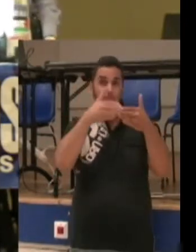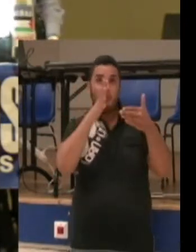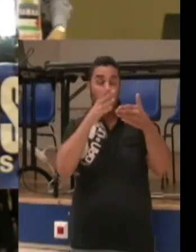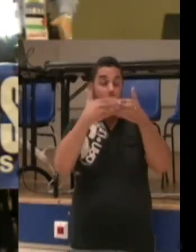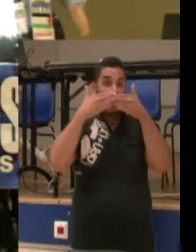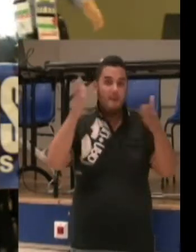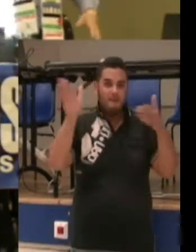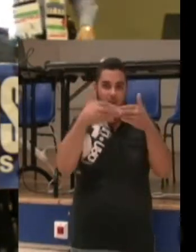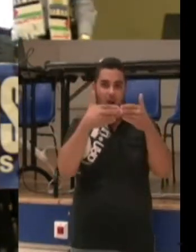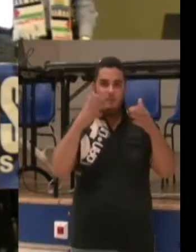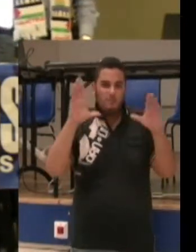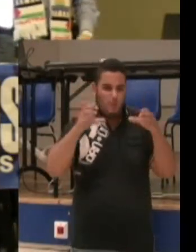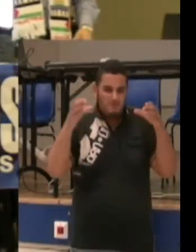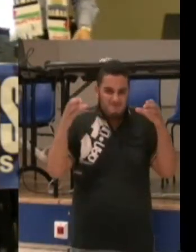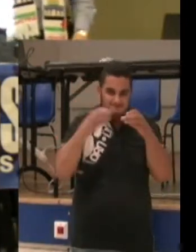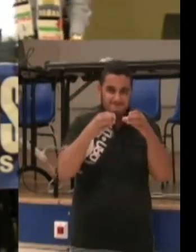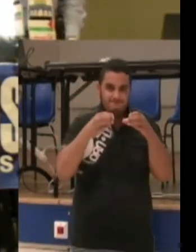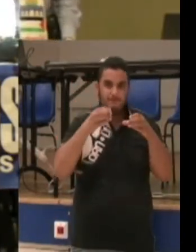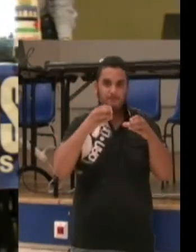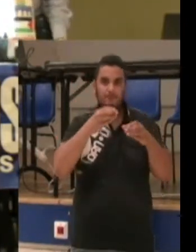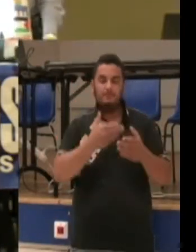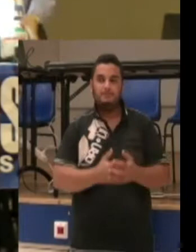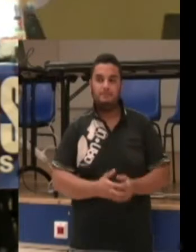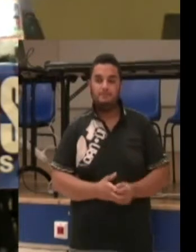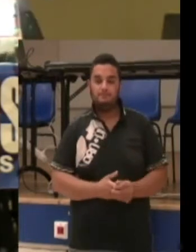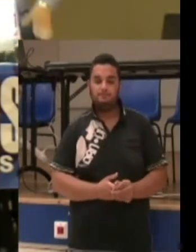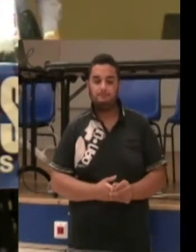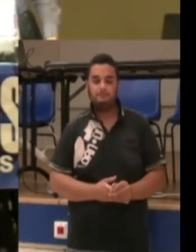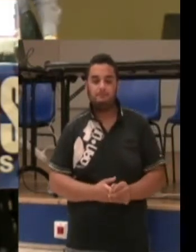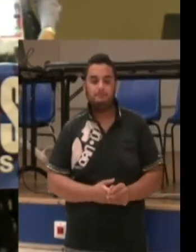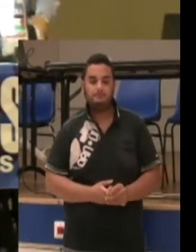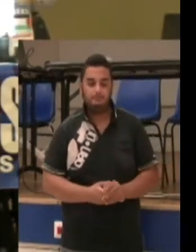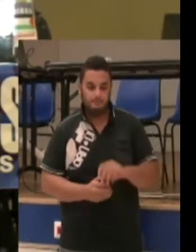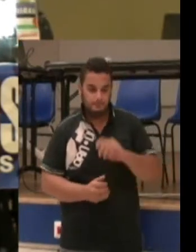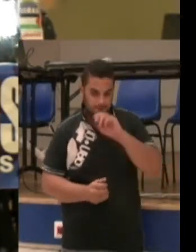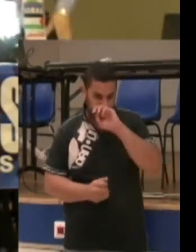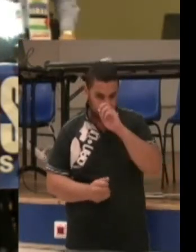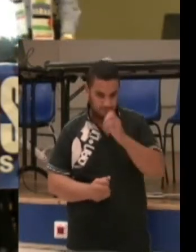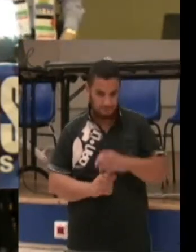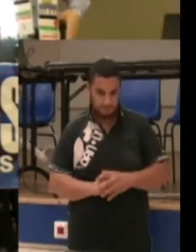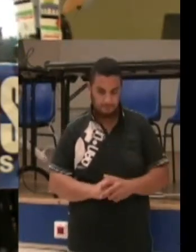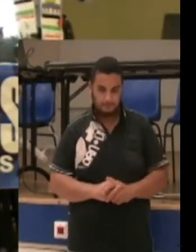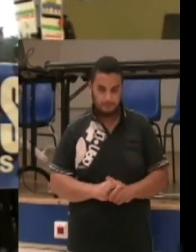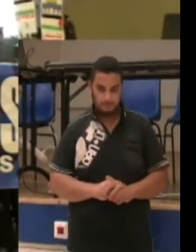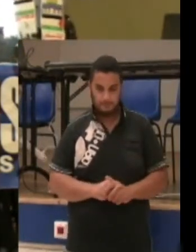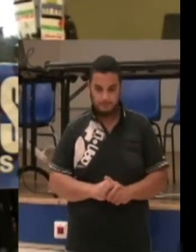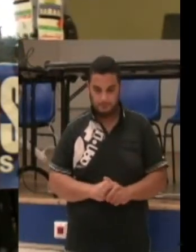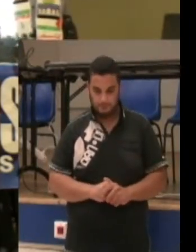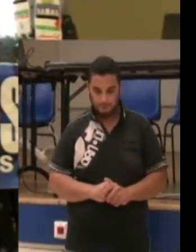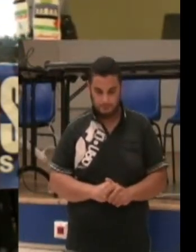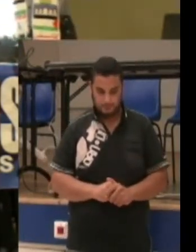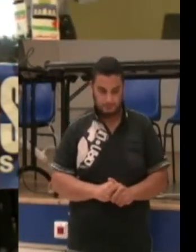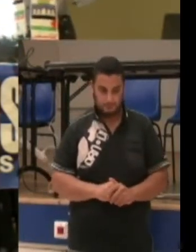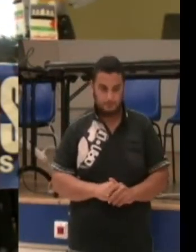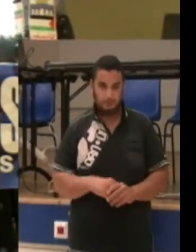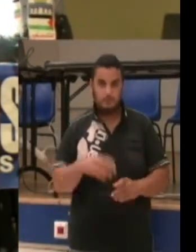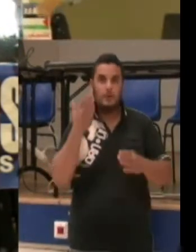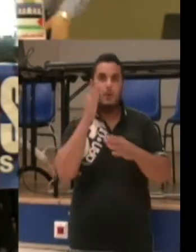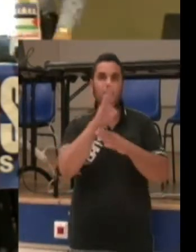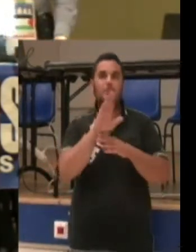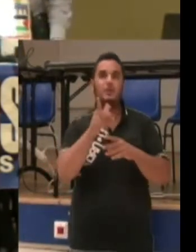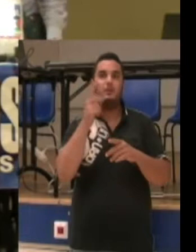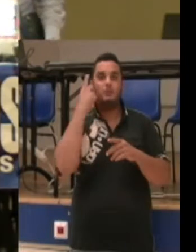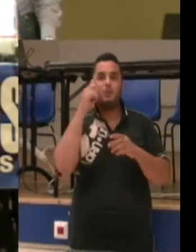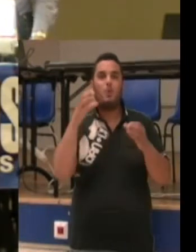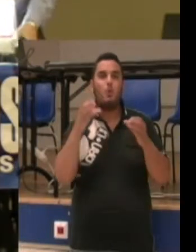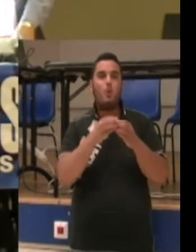libération. Comité de bienfaisance et de secours aux Palestiniens, que j'ai l'honneur de le représenter